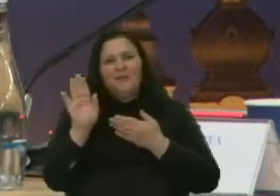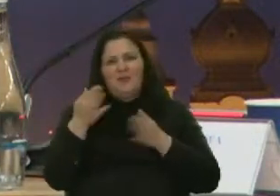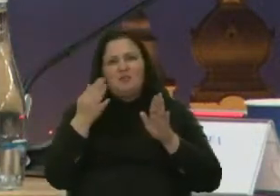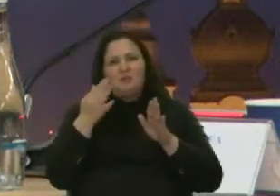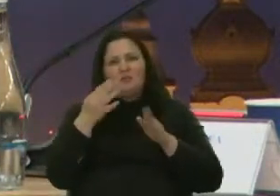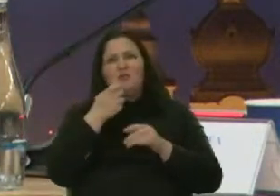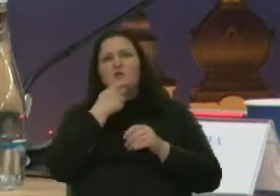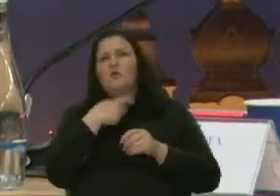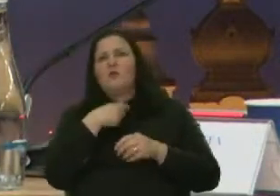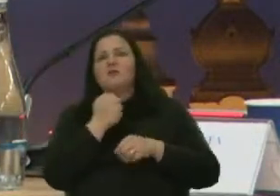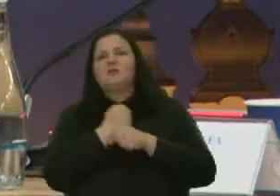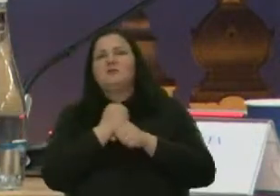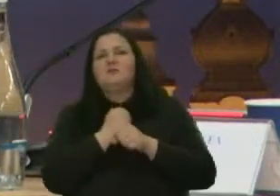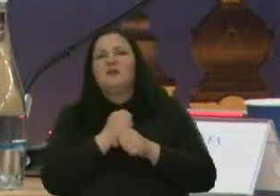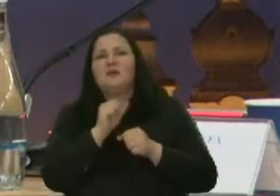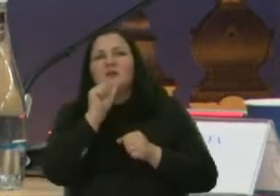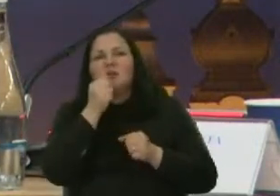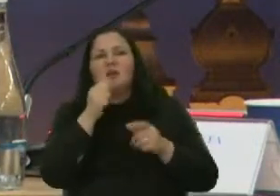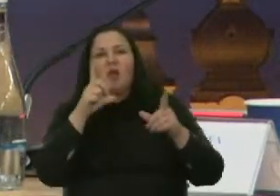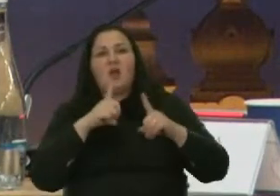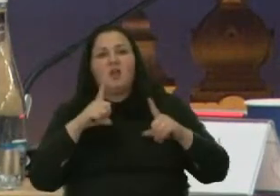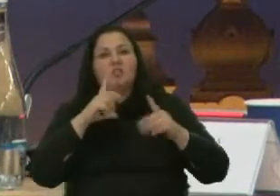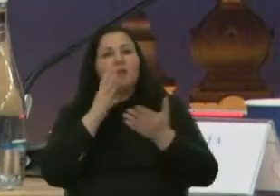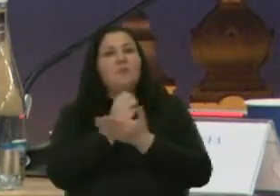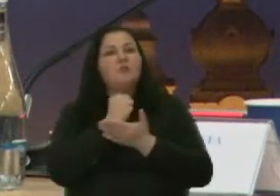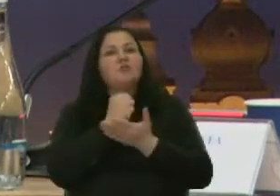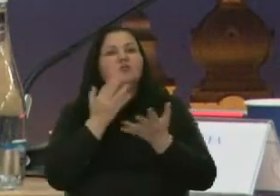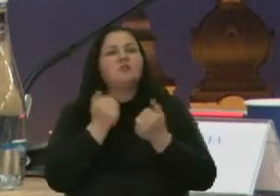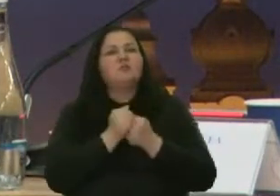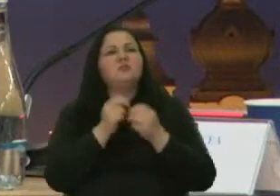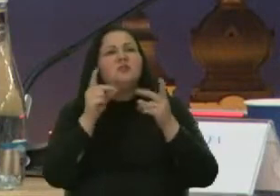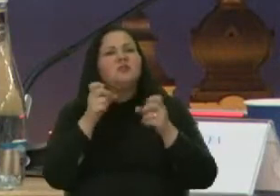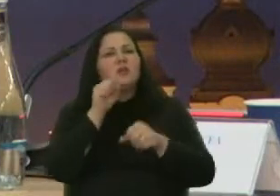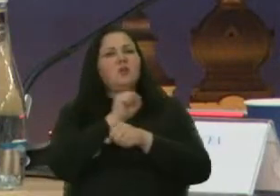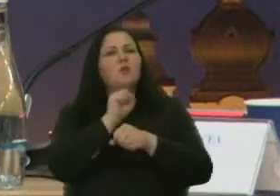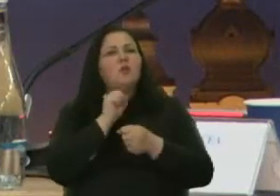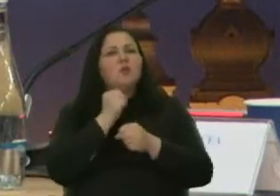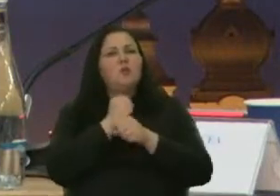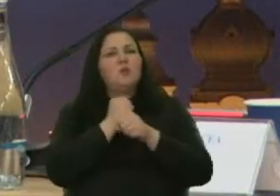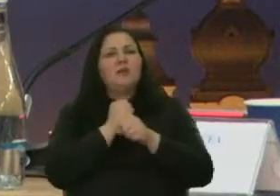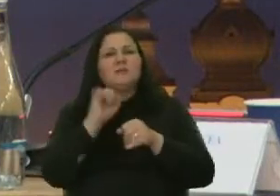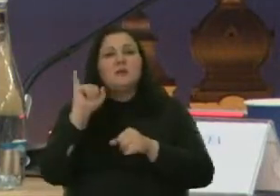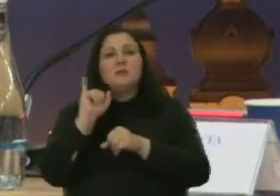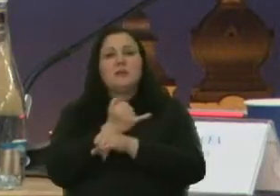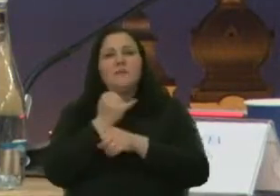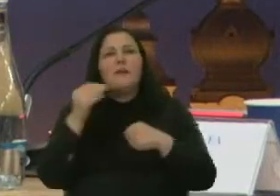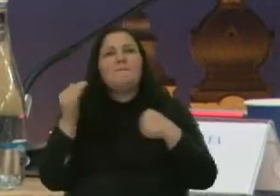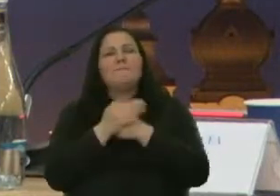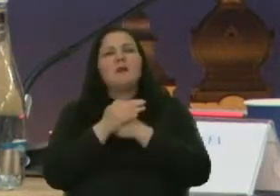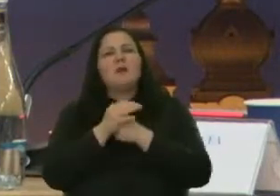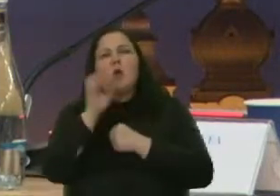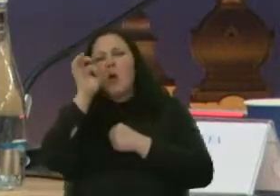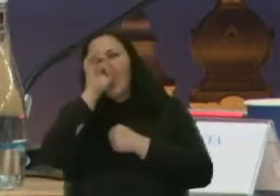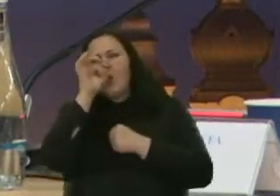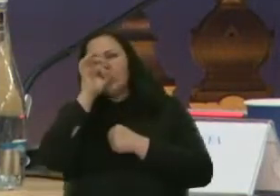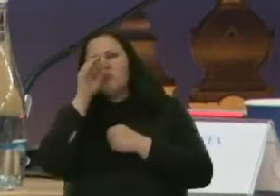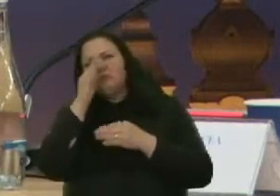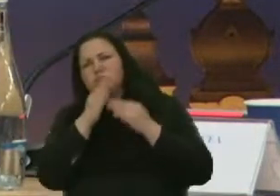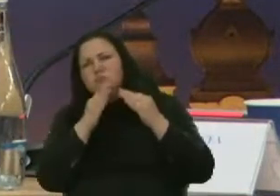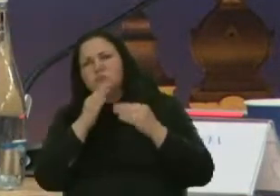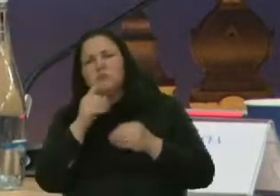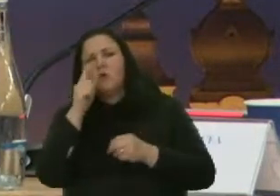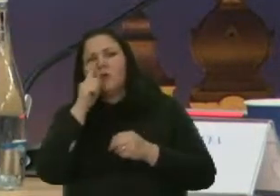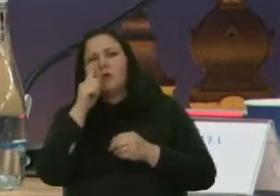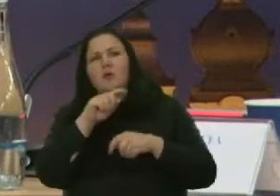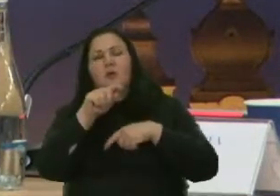facă nimic de activ culturale pentru că se aștepte bugetul Deci ei practic lucrează undeva mai octombrie noiembrie maxim că restul sunt în în